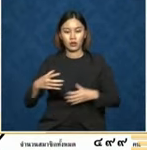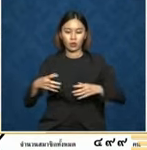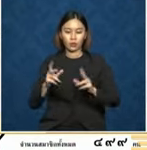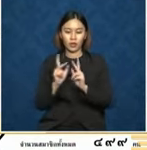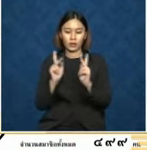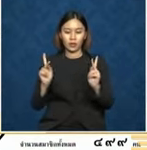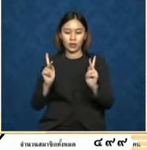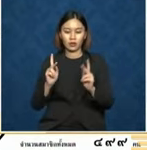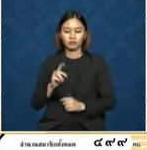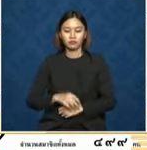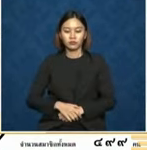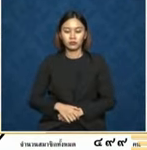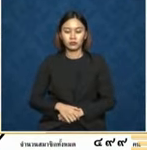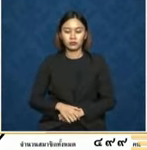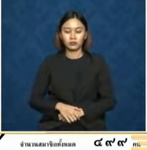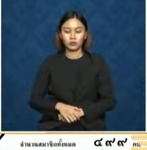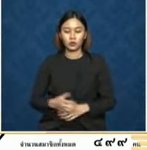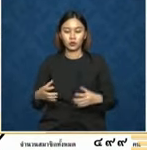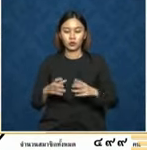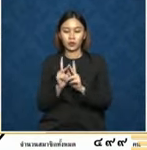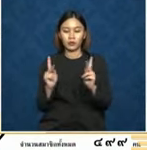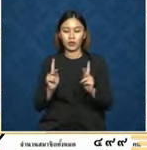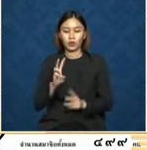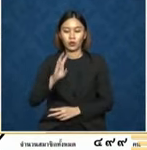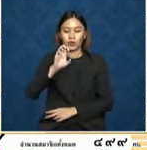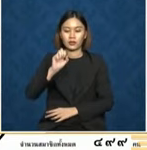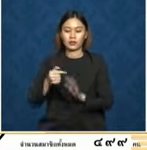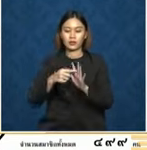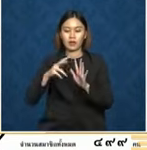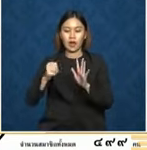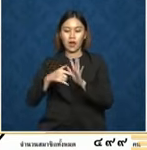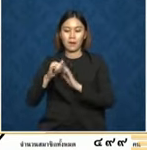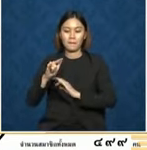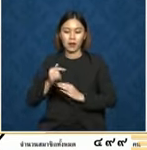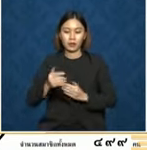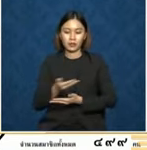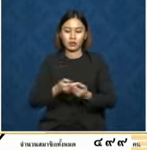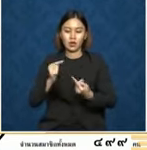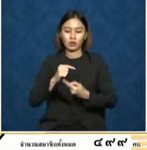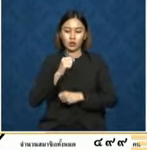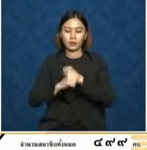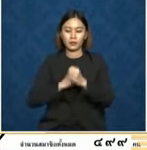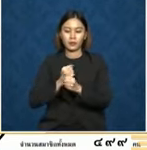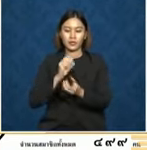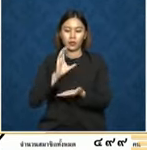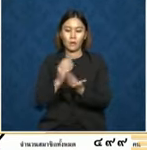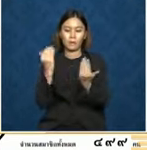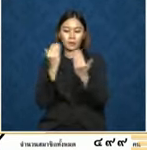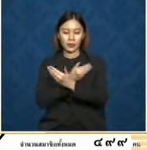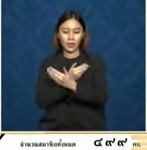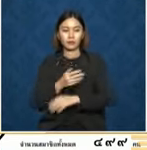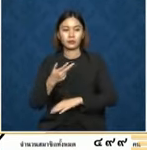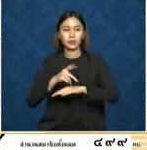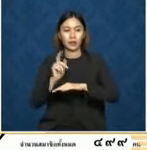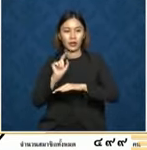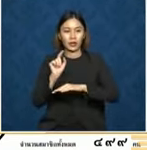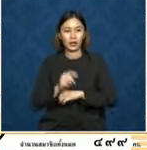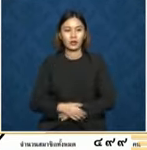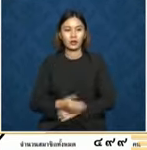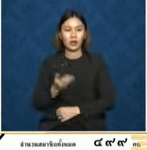คณะกรรมการวิสามัญพิจารณาศึกษาความเป็นไปได้ในการเปลี่ยนแปลงปีงบประมาณครับ ท่านประธานครับ